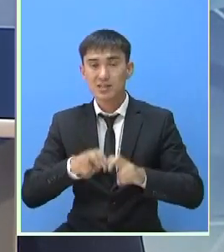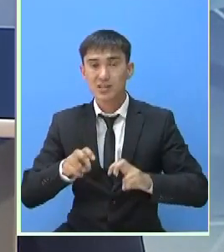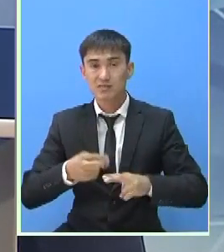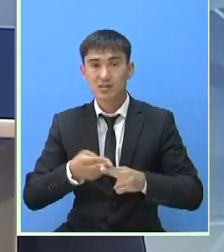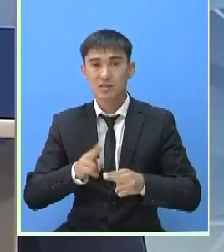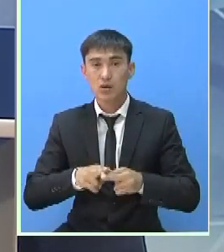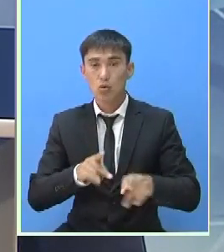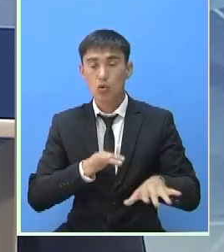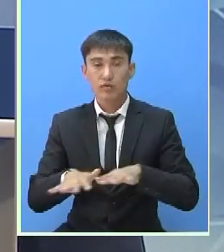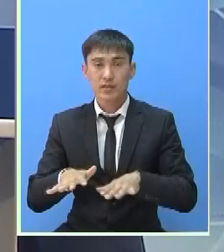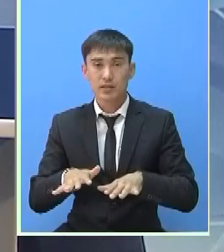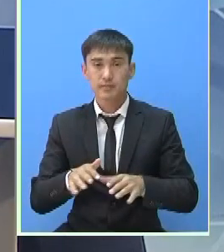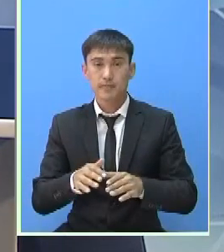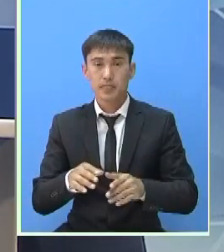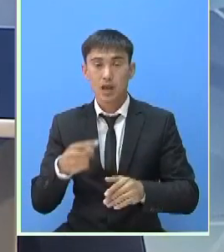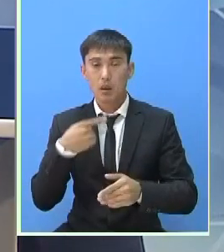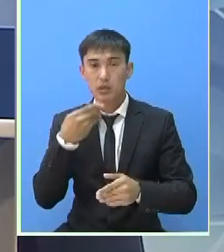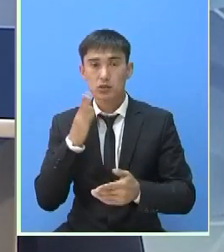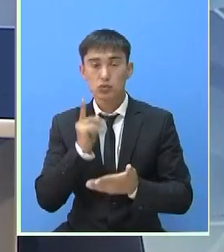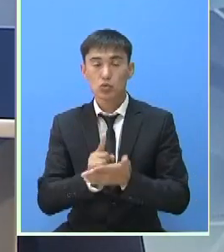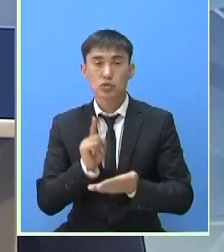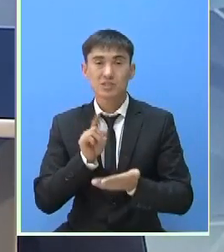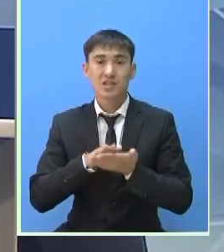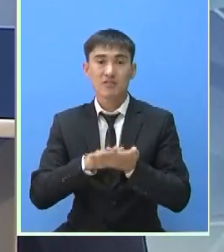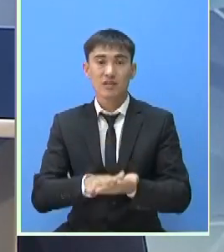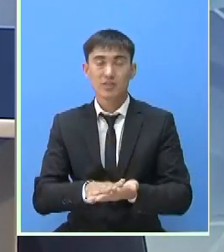данное уголовное дело. Обратиться он должен с заявлением.